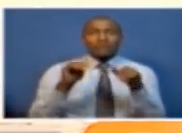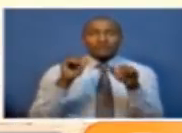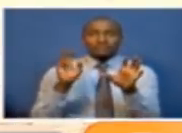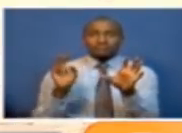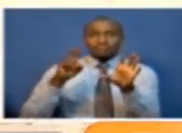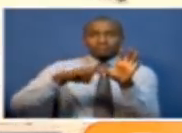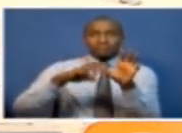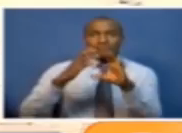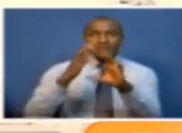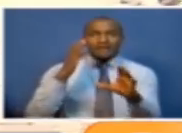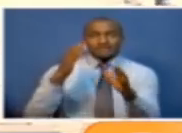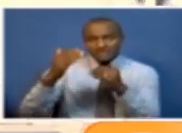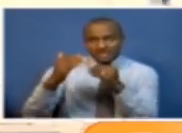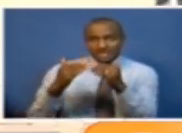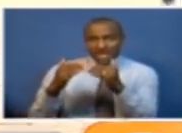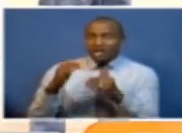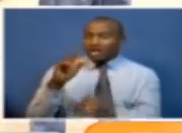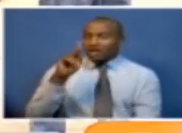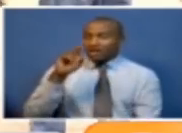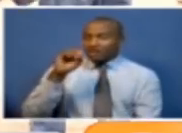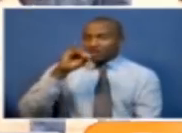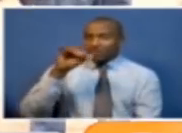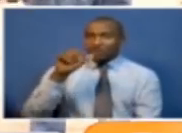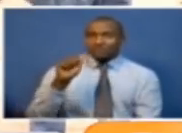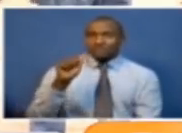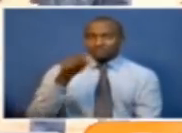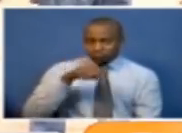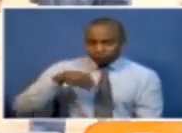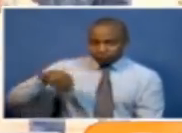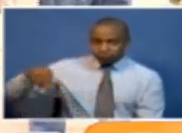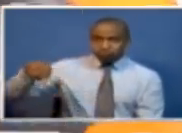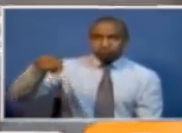gari karibu na mzunguko wa Koja.